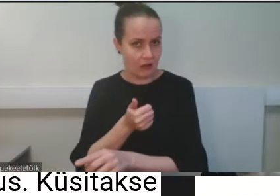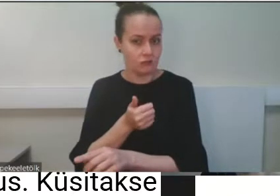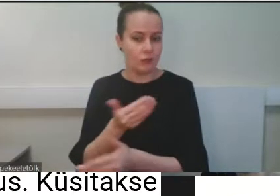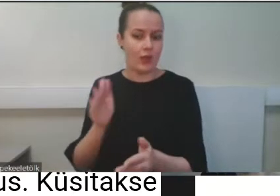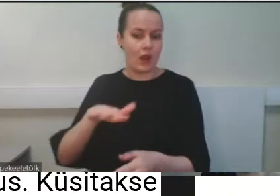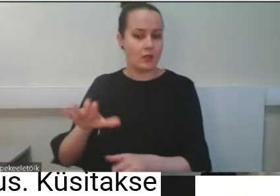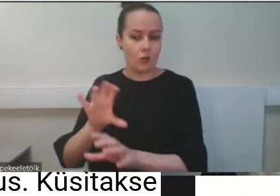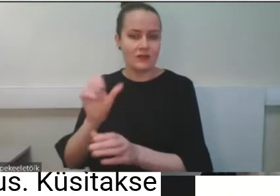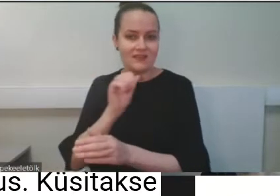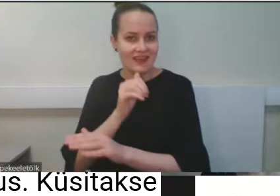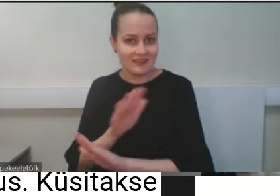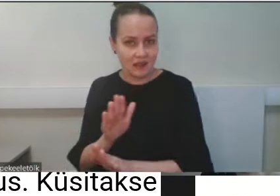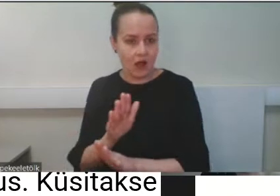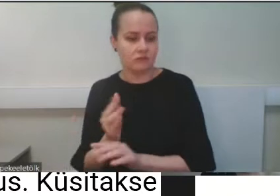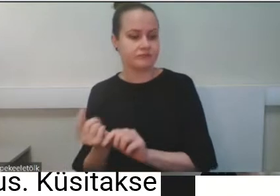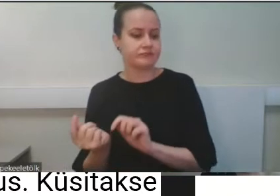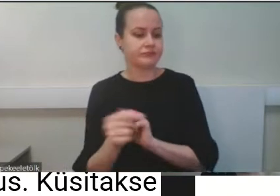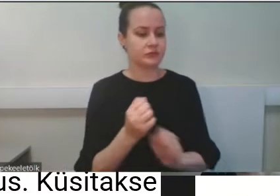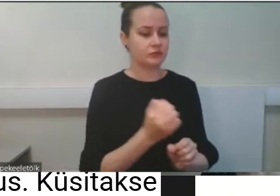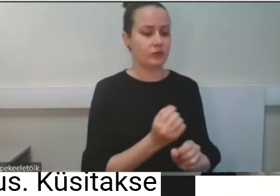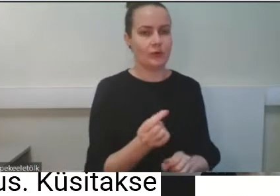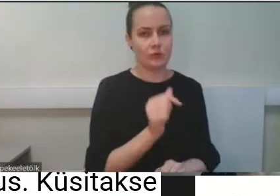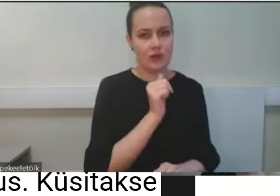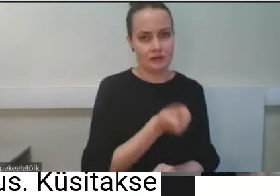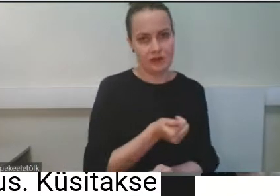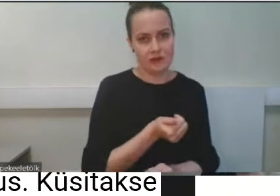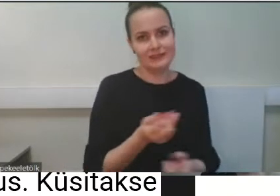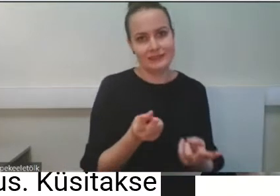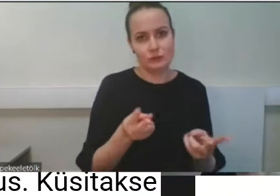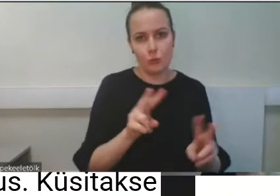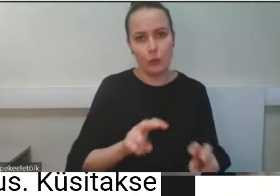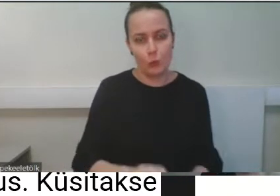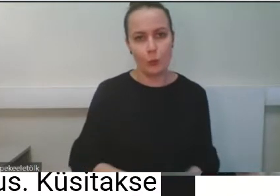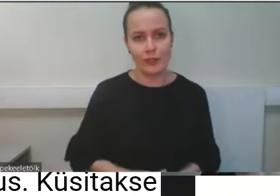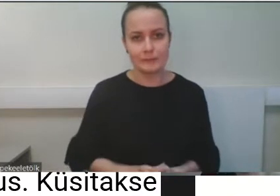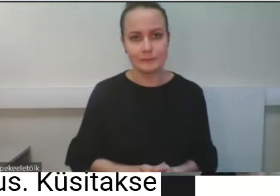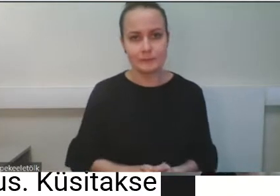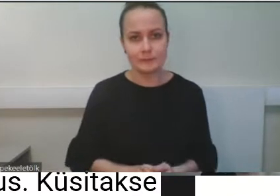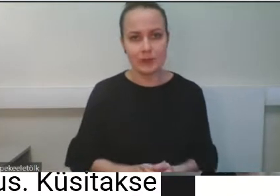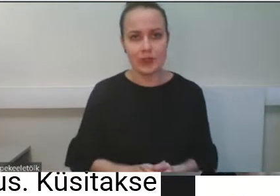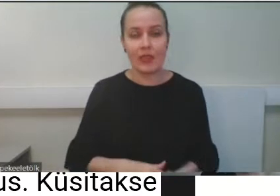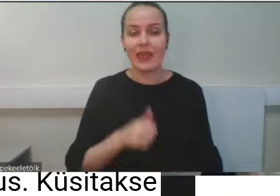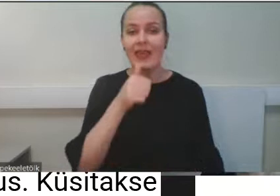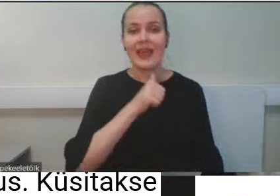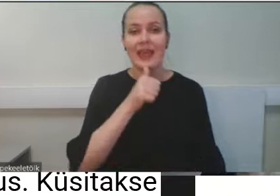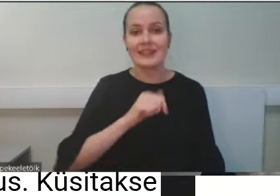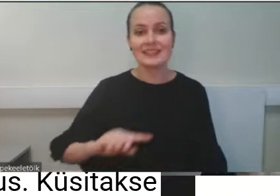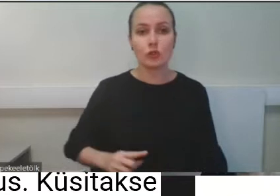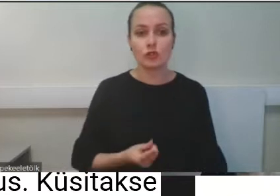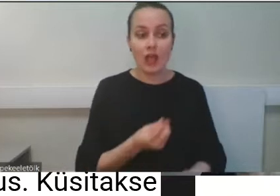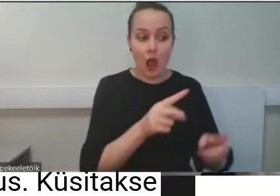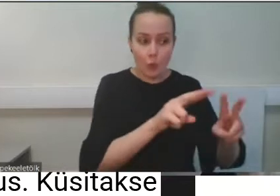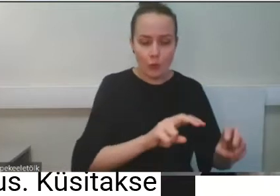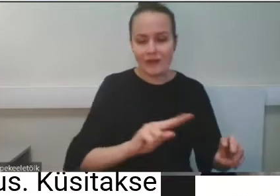kas on näiteks võimalik kasutada näiteks lapsehoiu teenust või